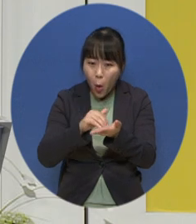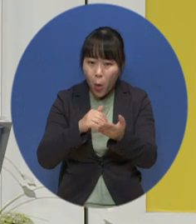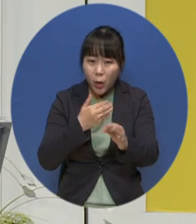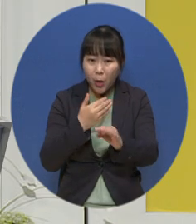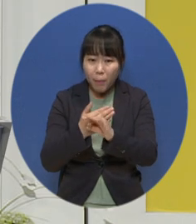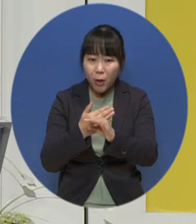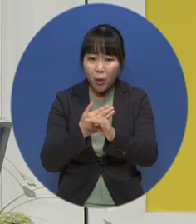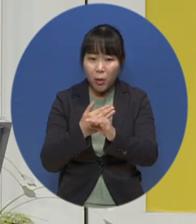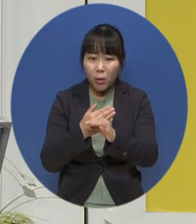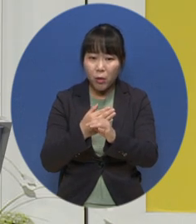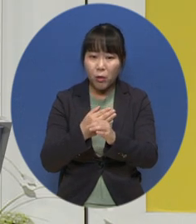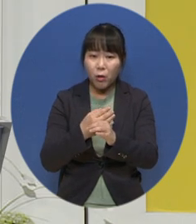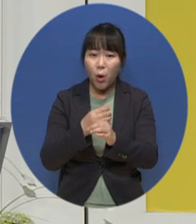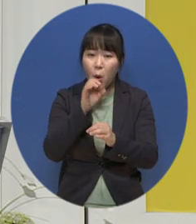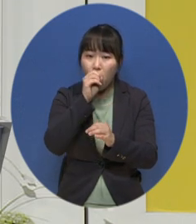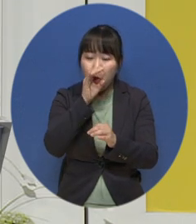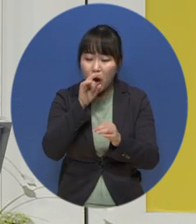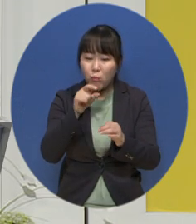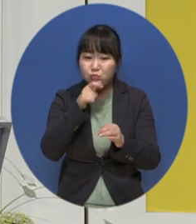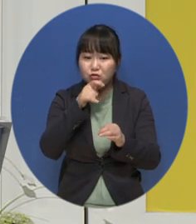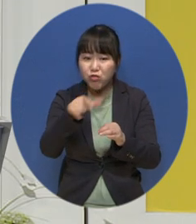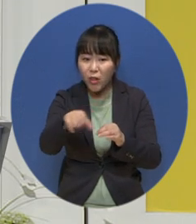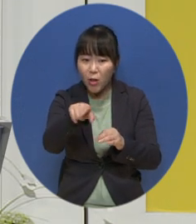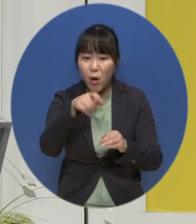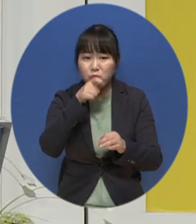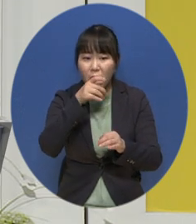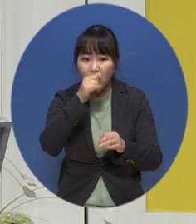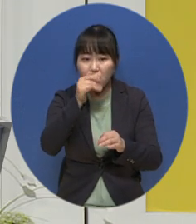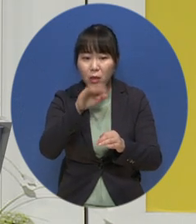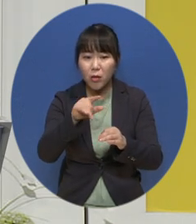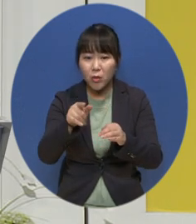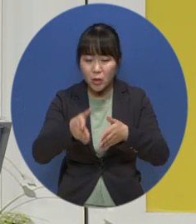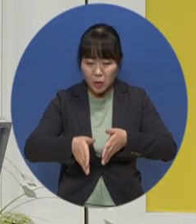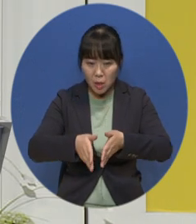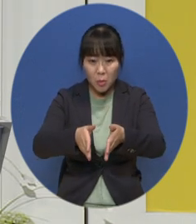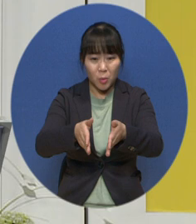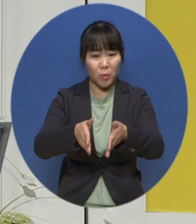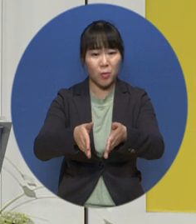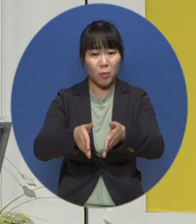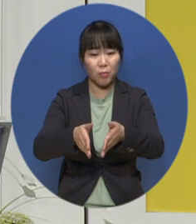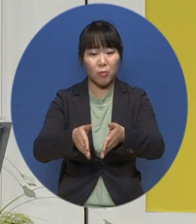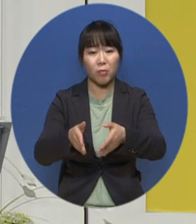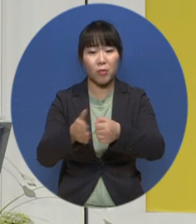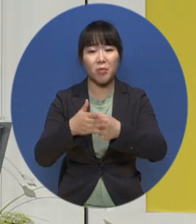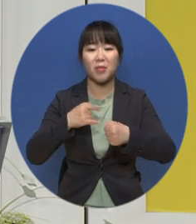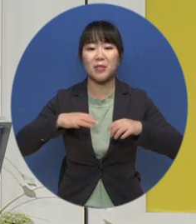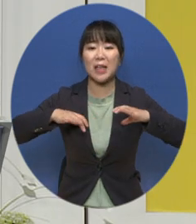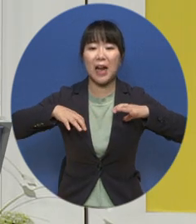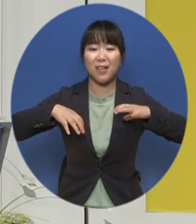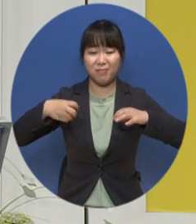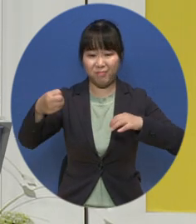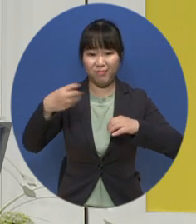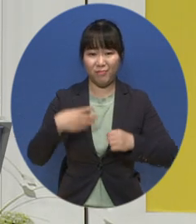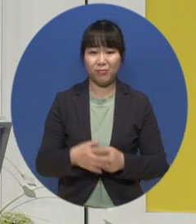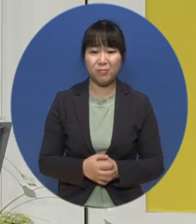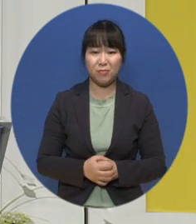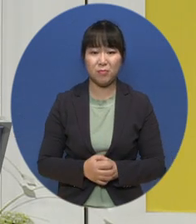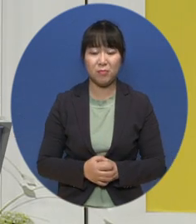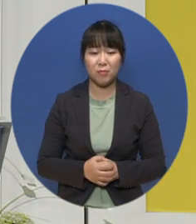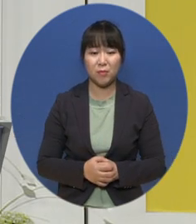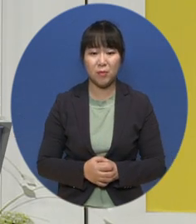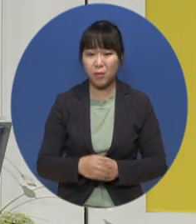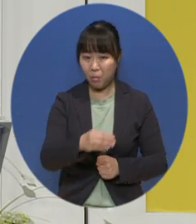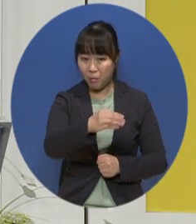게이 구멍 위원회 또 편 뇌물 들어가는 구멍이 예 그거를 새로 만들어 봤어요 그걸 나한테 잘 안하더라구요 그래서 죽을